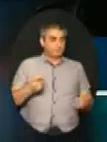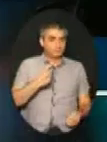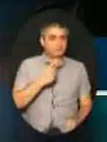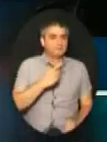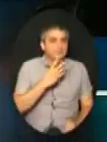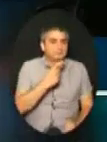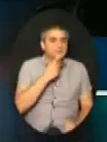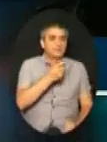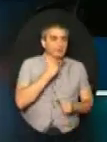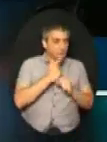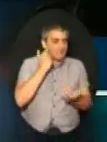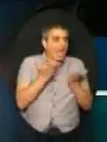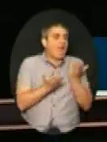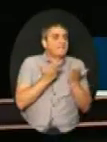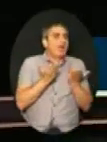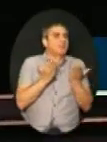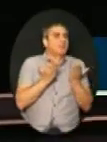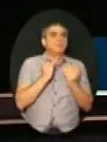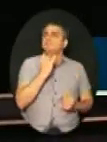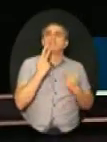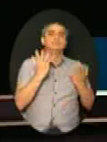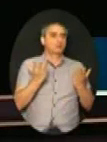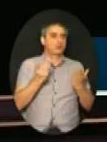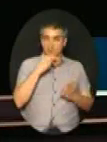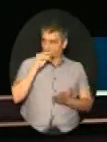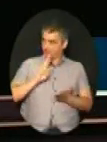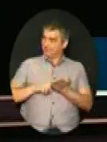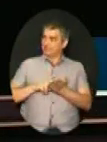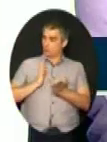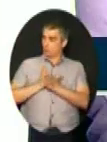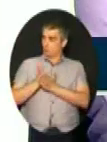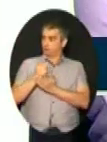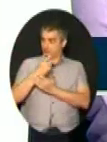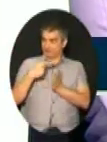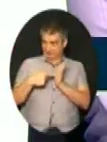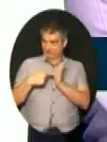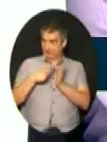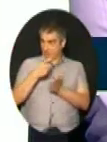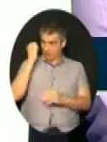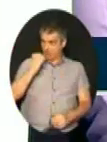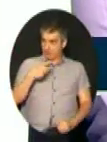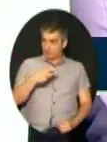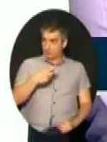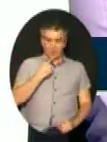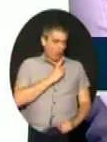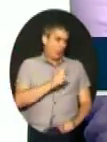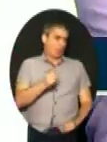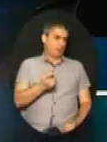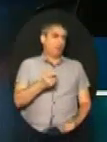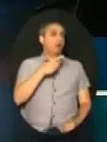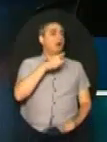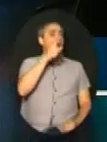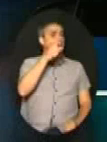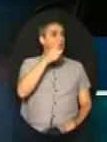מניע. אבל בשביל... מה זה משנה? המניע הוא הצידוק המוסרי? ואיך זה משנה? המניע הוא הצידוק המוסרי? לא, לא. ואתם